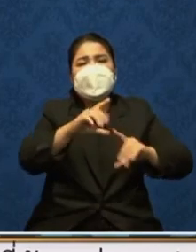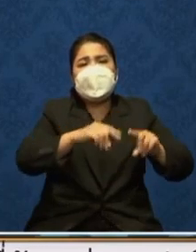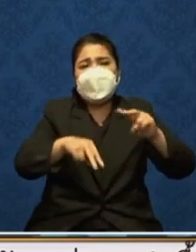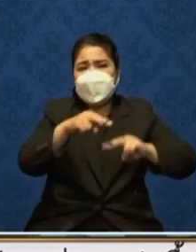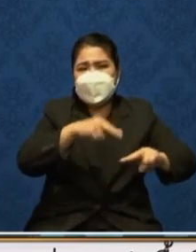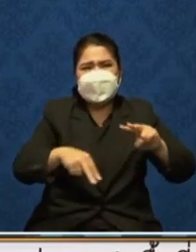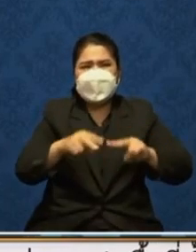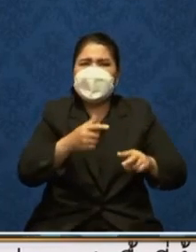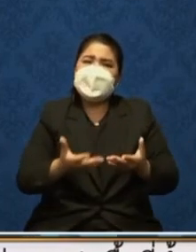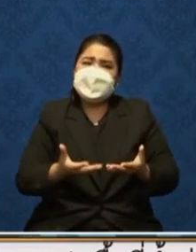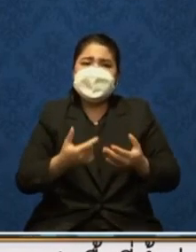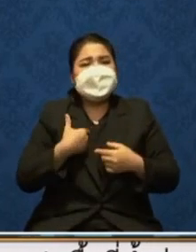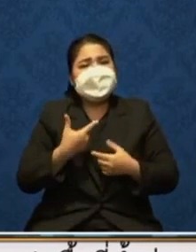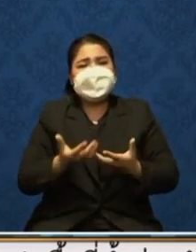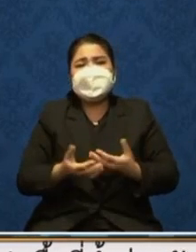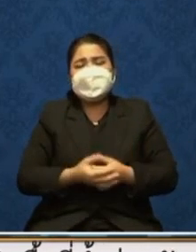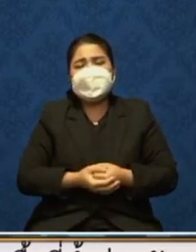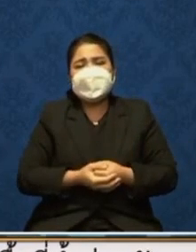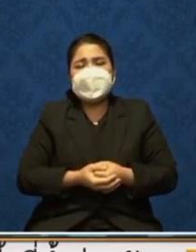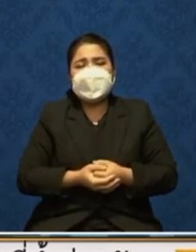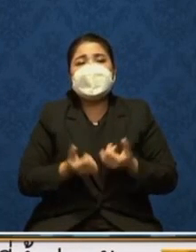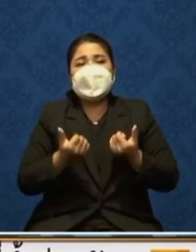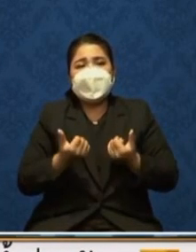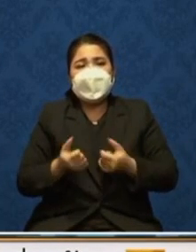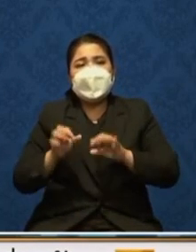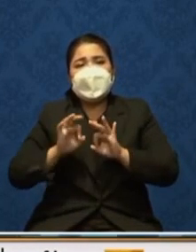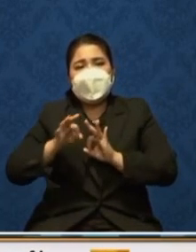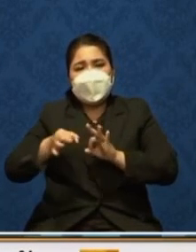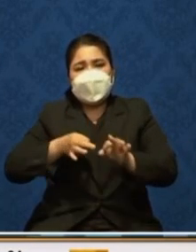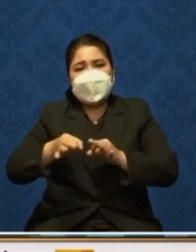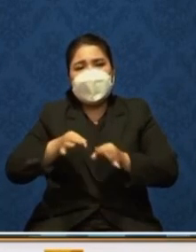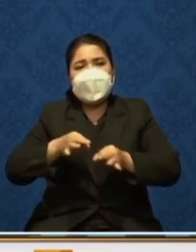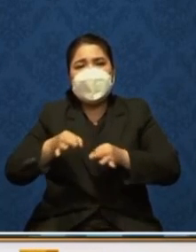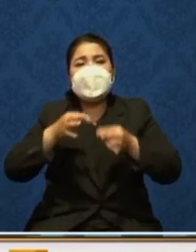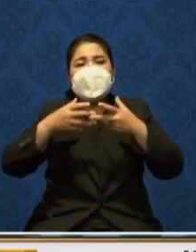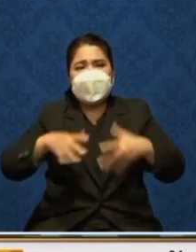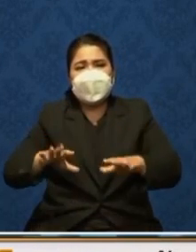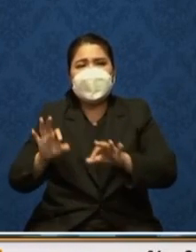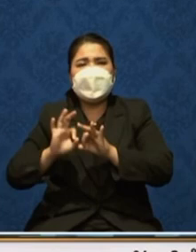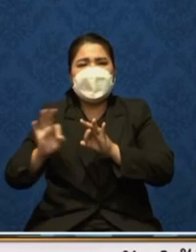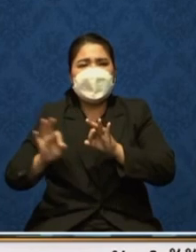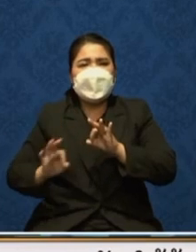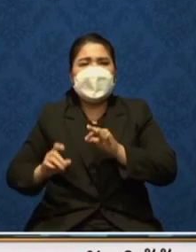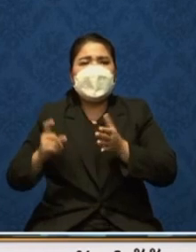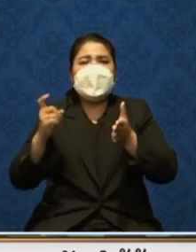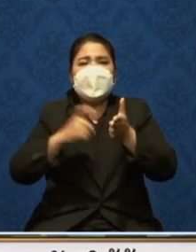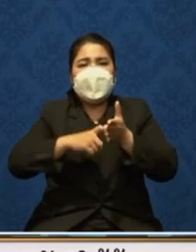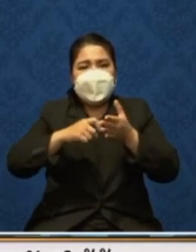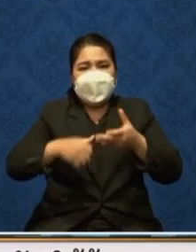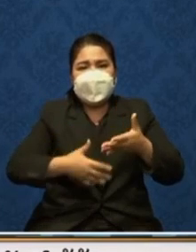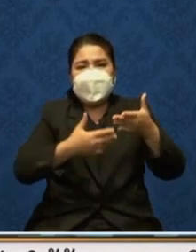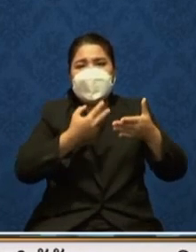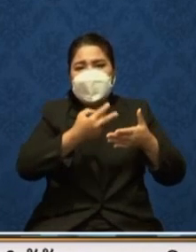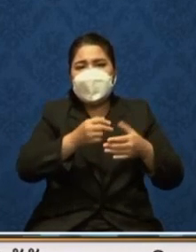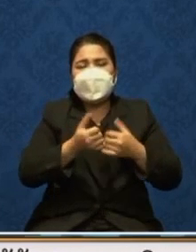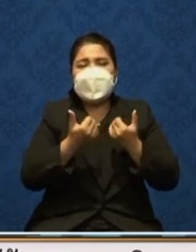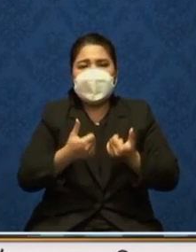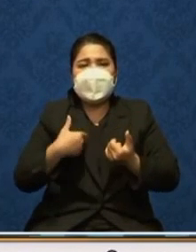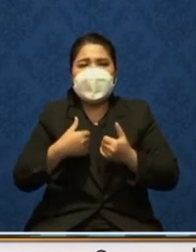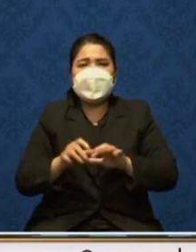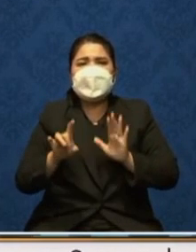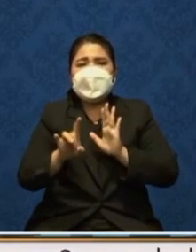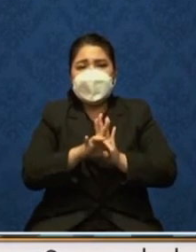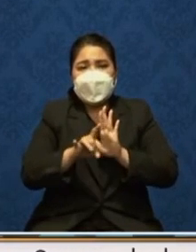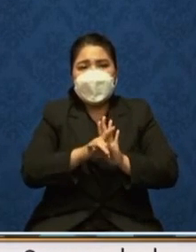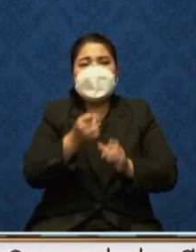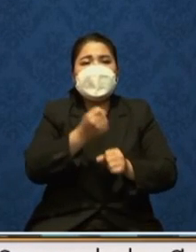กมากครับอัี้ลละเอีดผมกให้ล้คนะ เคยอพปลายไปแล้ววาสุดท้ายเนี่สิ่งที่กำลงทำกัอยู่ คอทำเพื่อประชาชนเหลอ